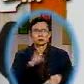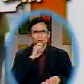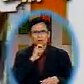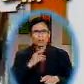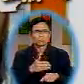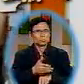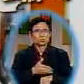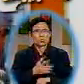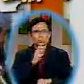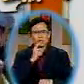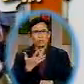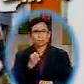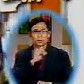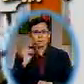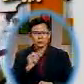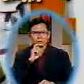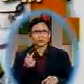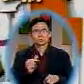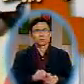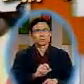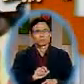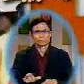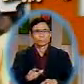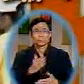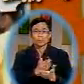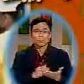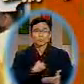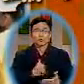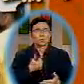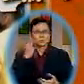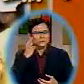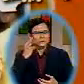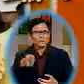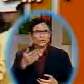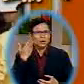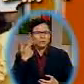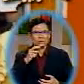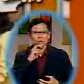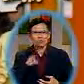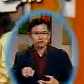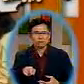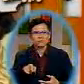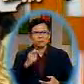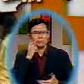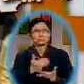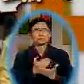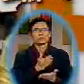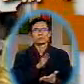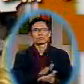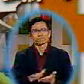50%，係一般人嘅10倍。因為有部分僱主知道應徵者係聽障人士，就立即取消面